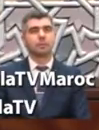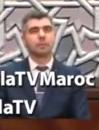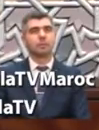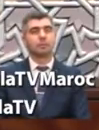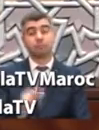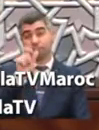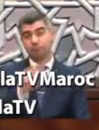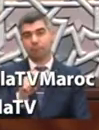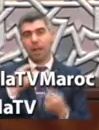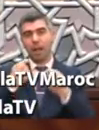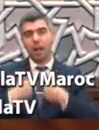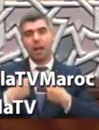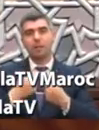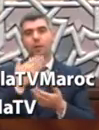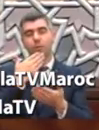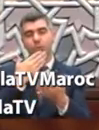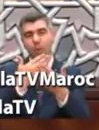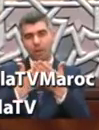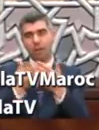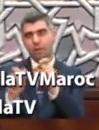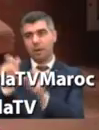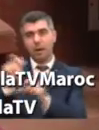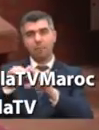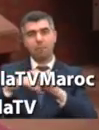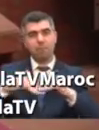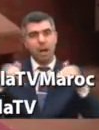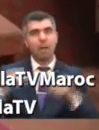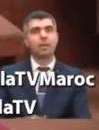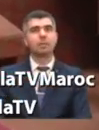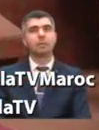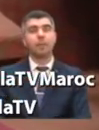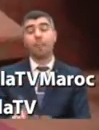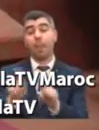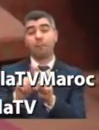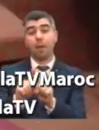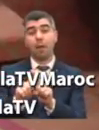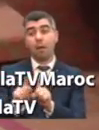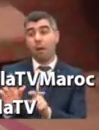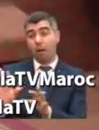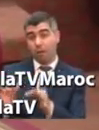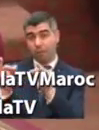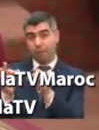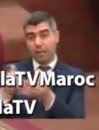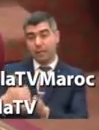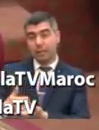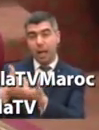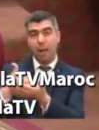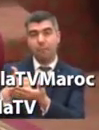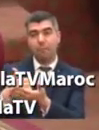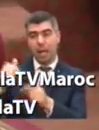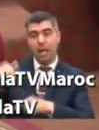السيد الرئيس المحترم، السيدات والسادة النواب المحترمون، هذا النوع ديال الدعم كيتم في إطار ديال العقود